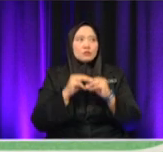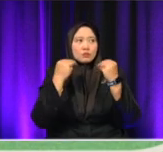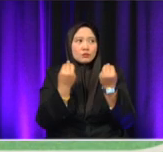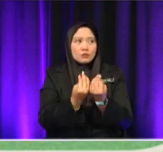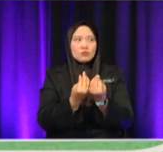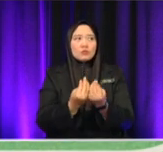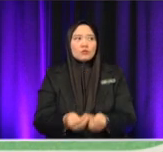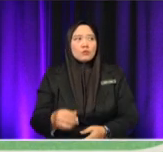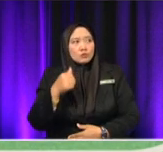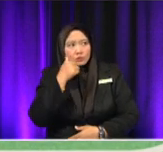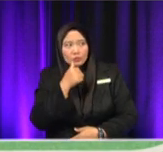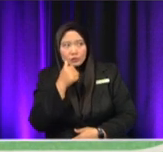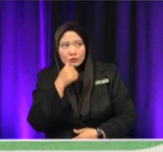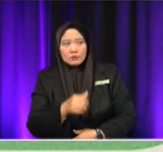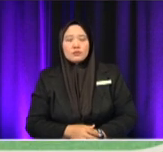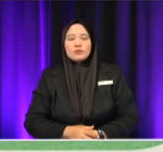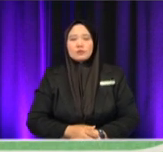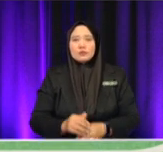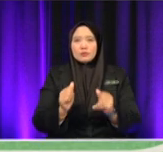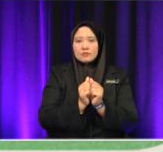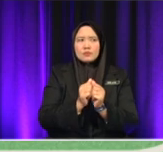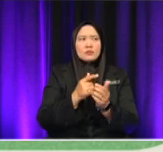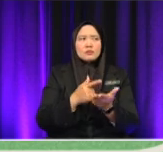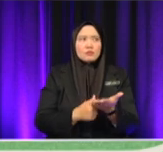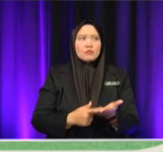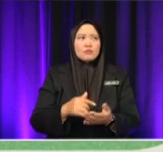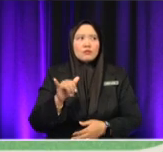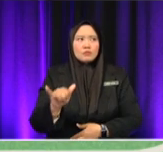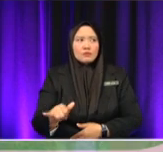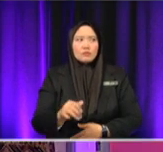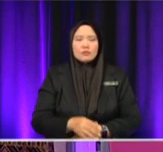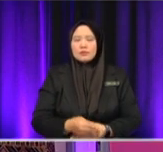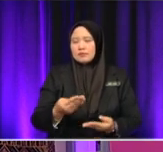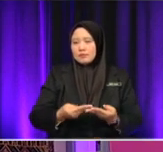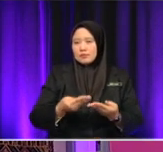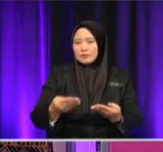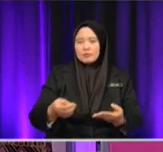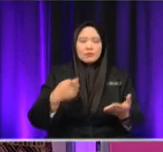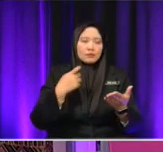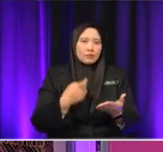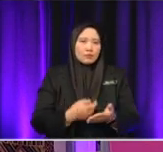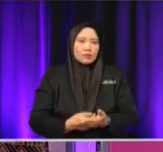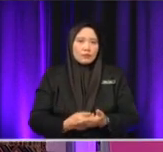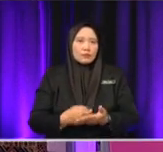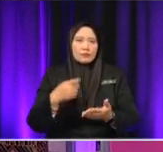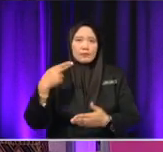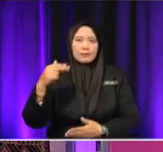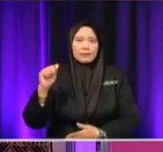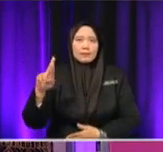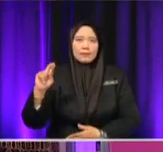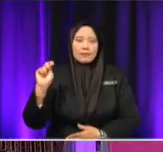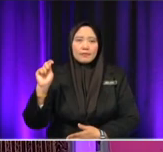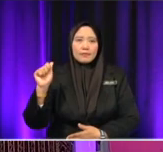dengan apa yang dinafkahkan dari harta kamu jika kita lihat daripada surah an-nisa ayat 34 ini menunjukkan kepada